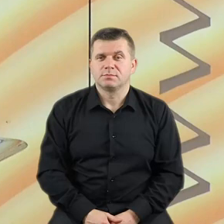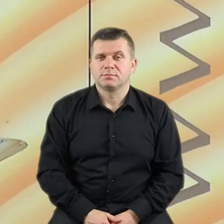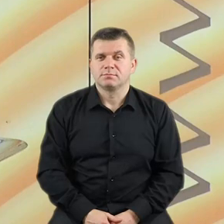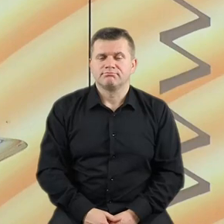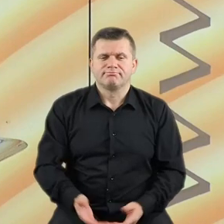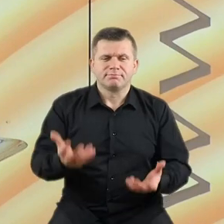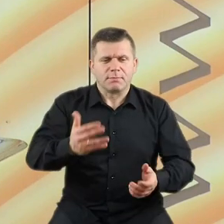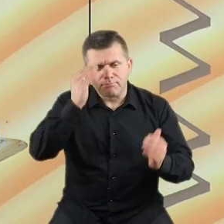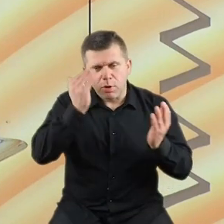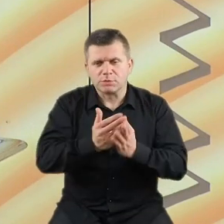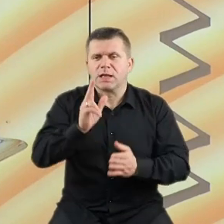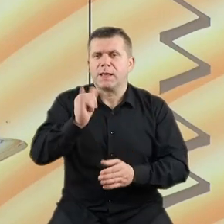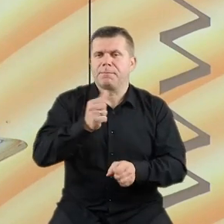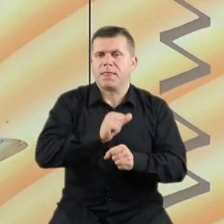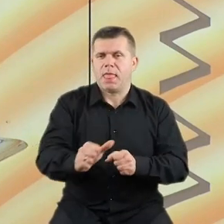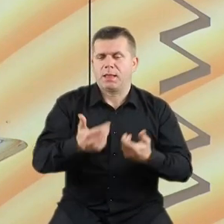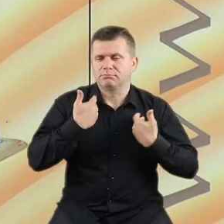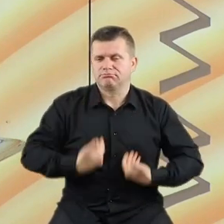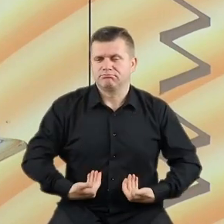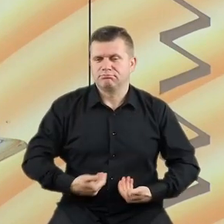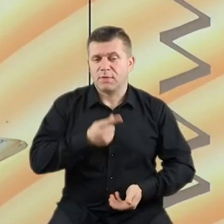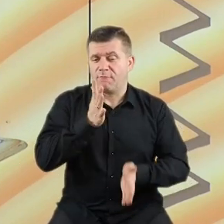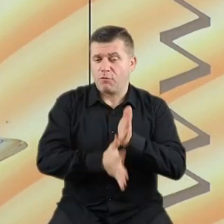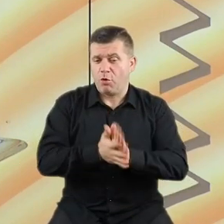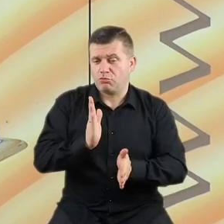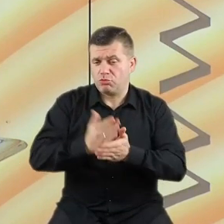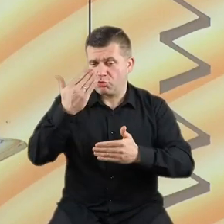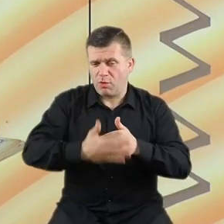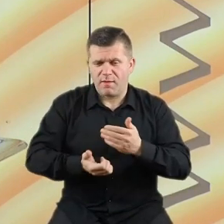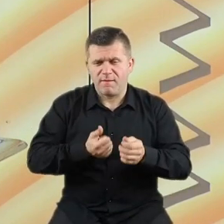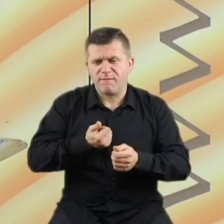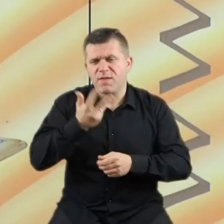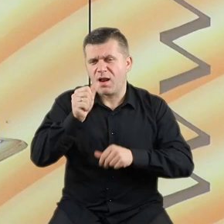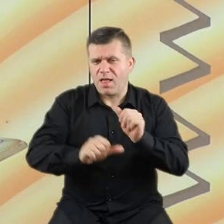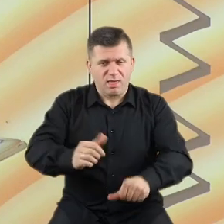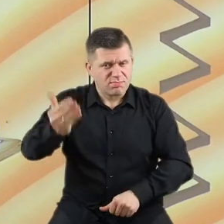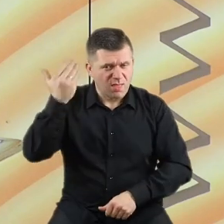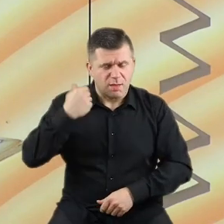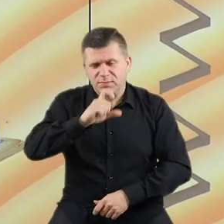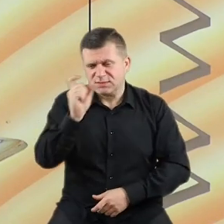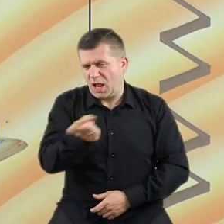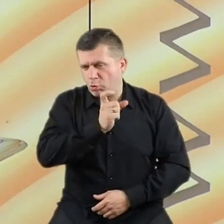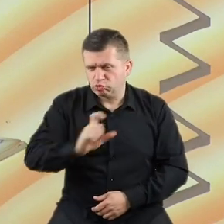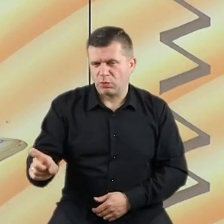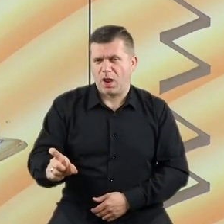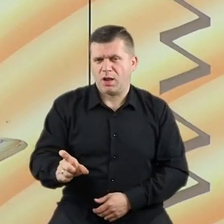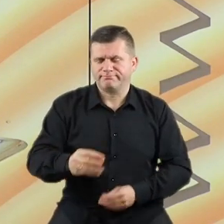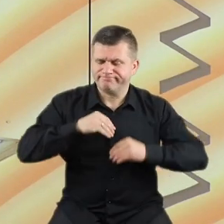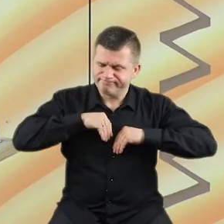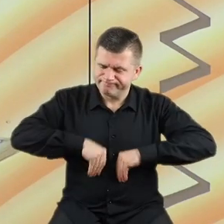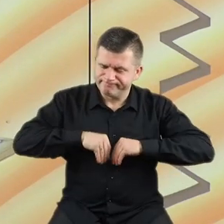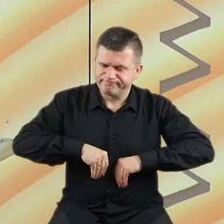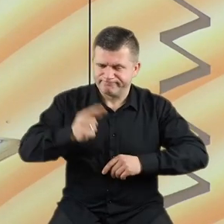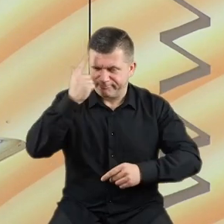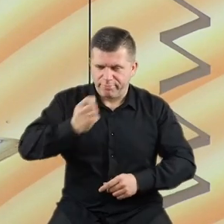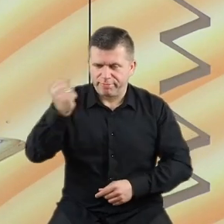dojścia do tego, kim się jest i pokazuje, że ta wojna, która się skończyła tyle lat temu, cały czas gdzieś tam się w tych